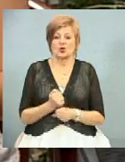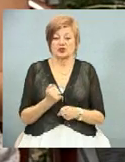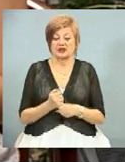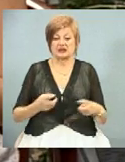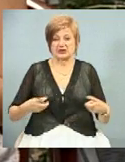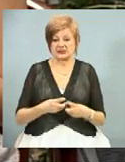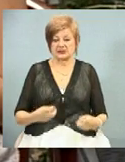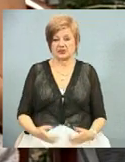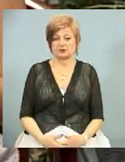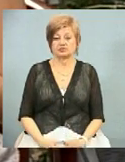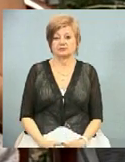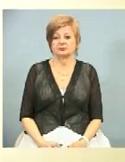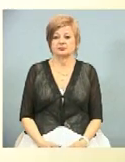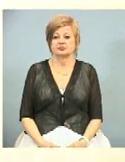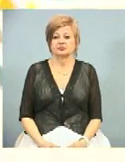виготовляється гума.